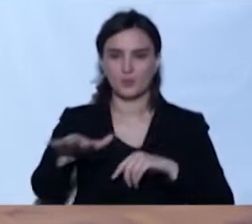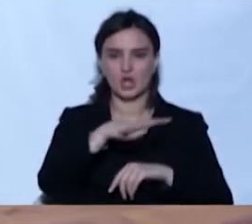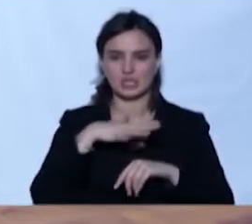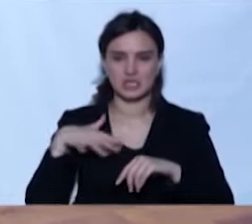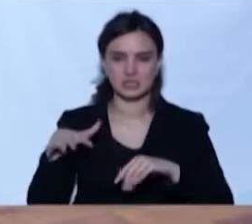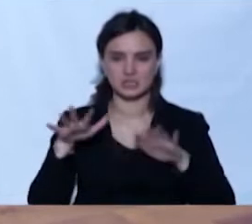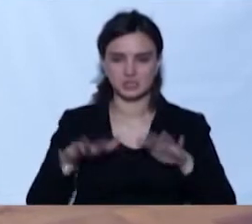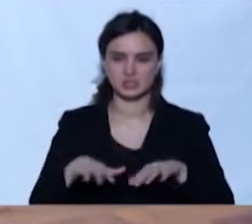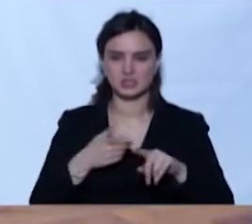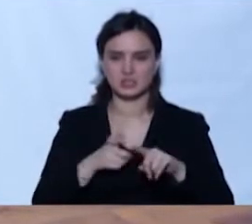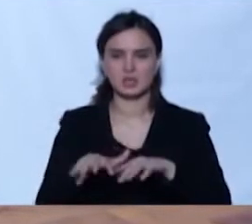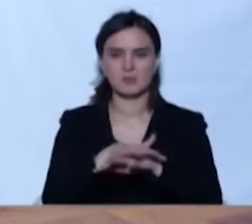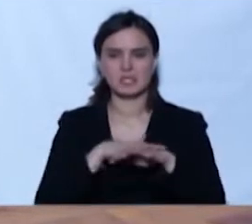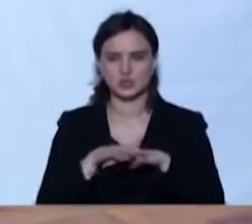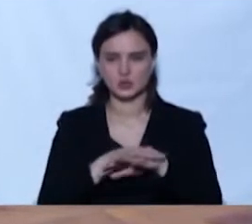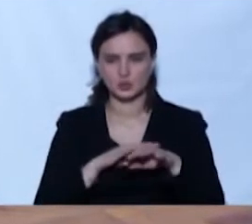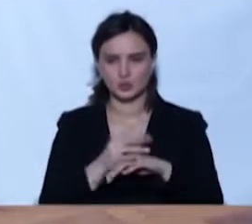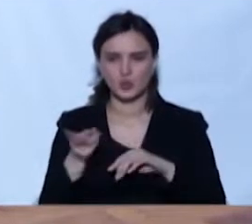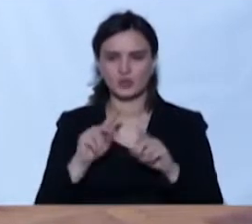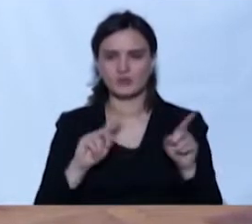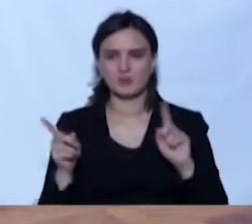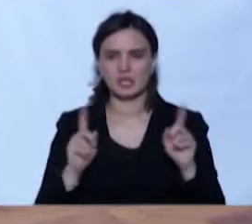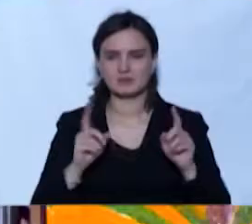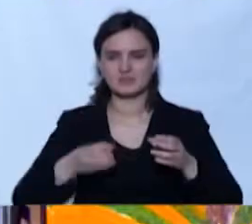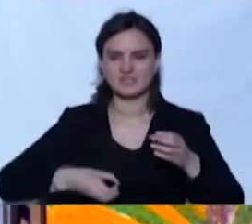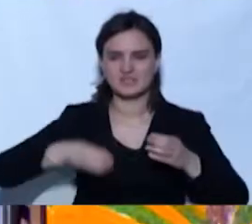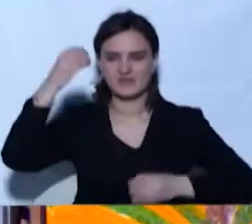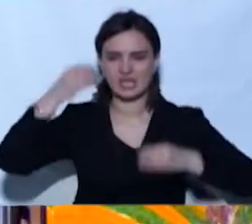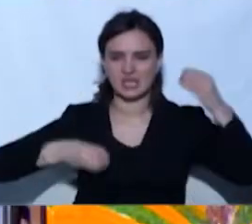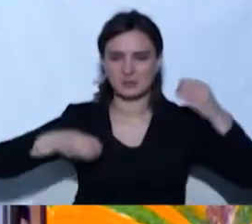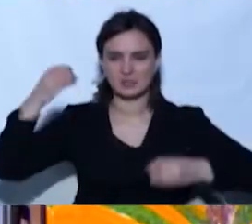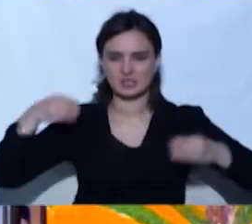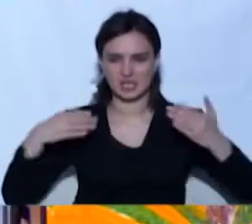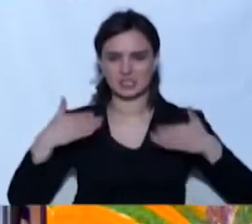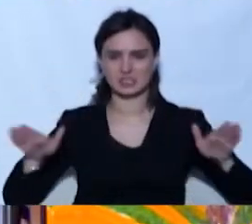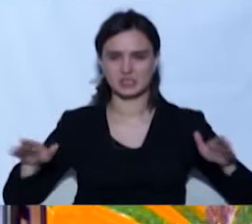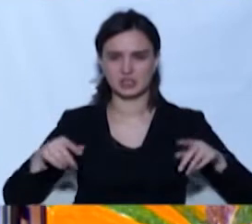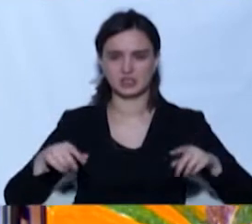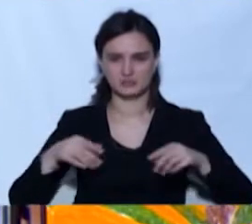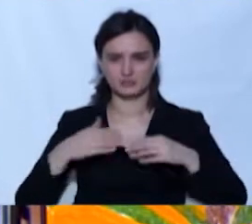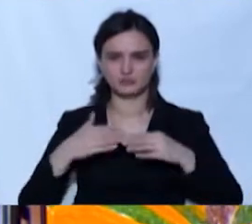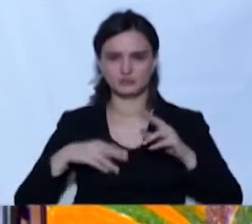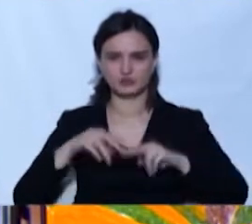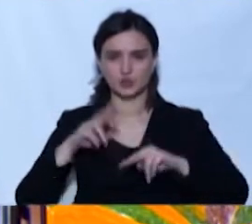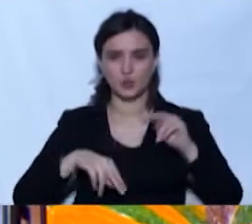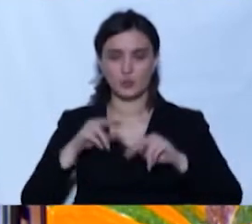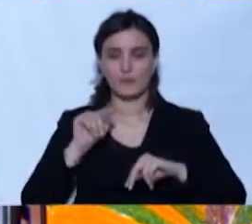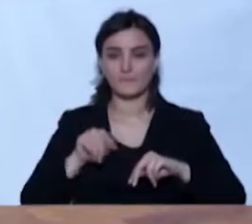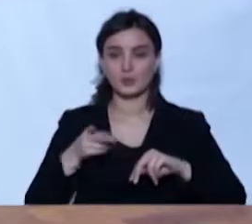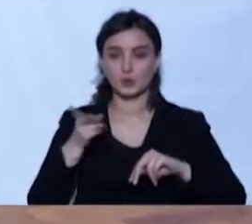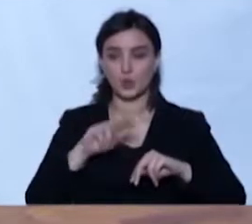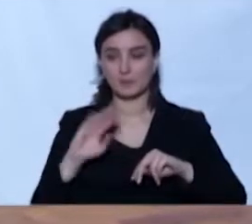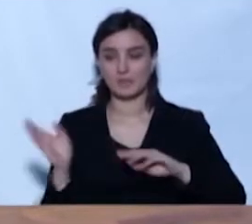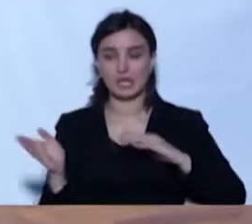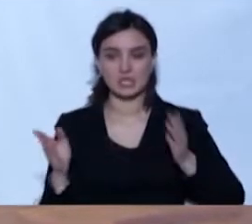მასიური, ორივე მხარეს სვეტებით გახსნილი შენობაა და მის ორივე მხარეს ვხედავთ კიდევ